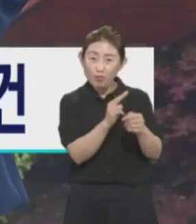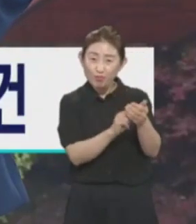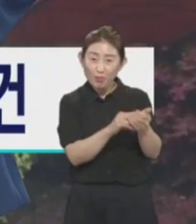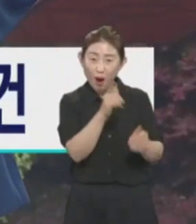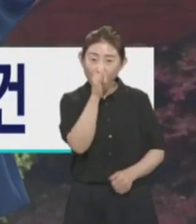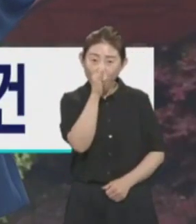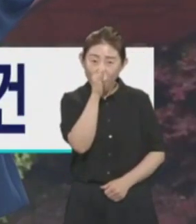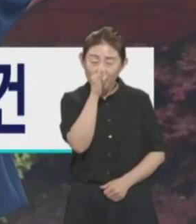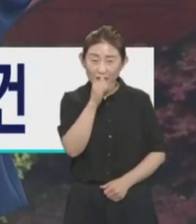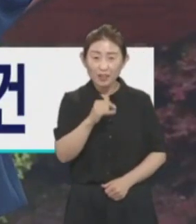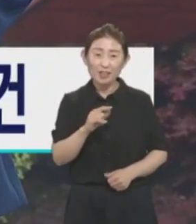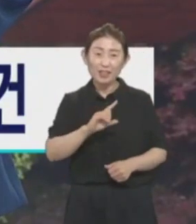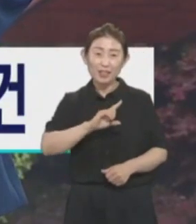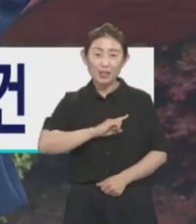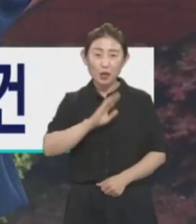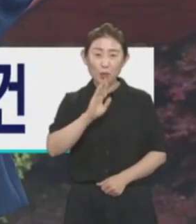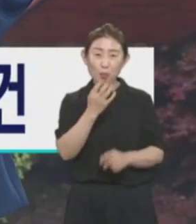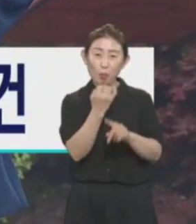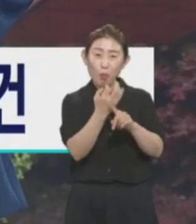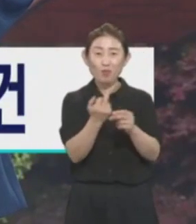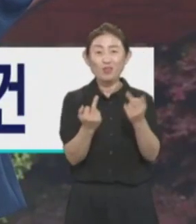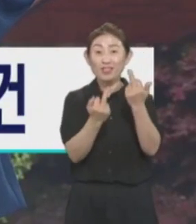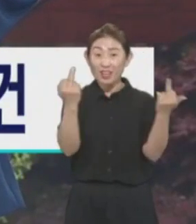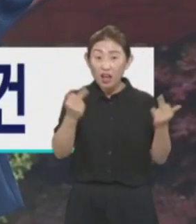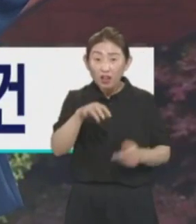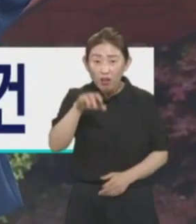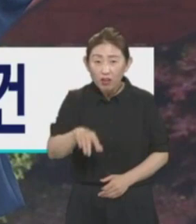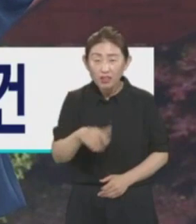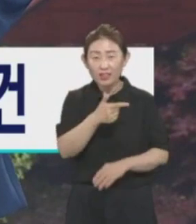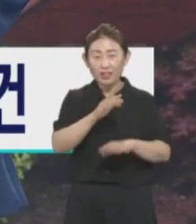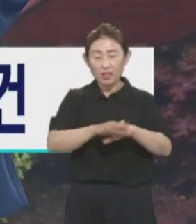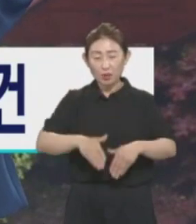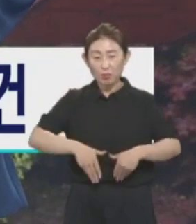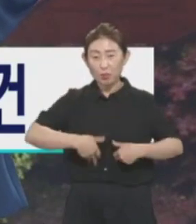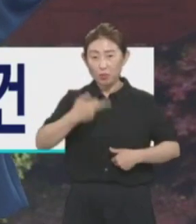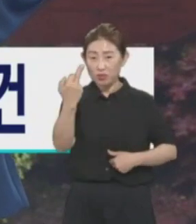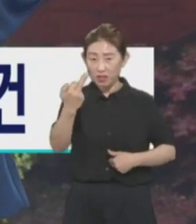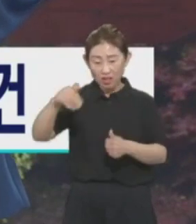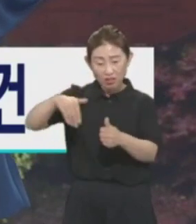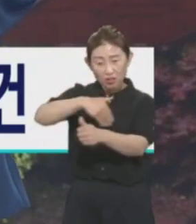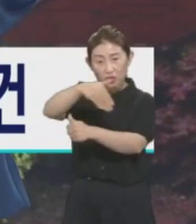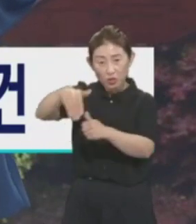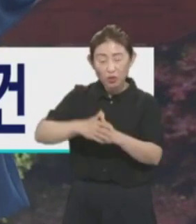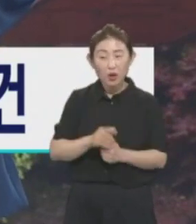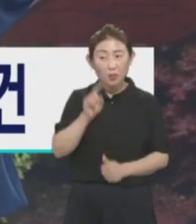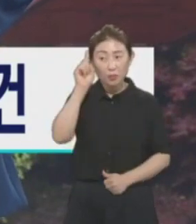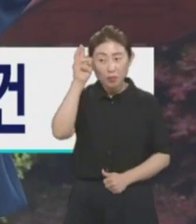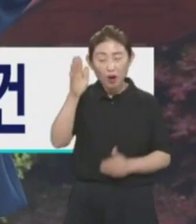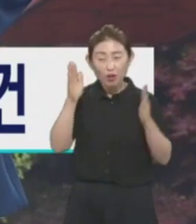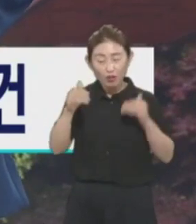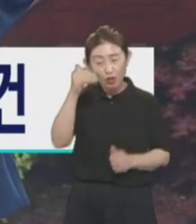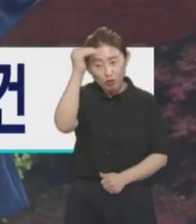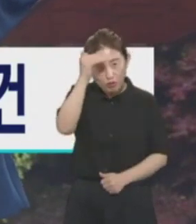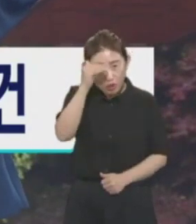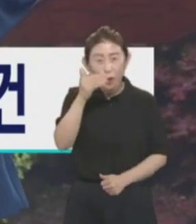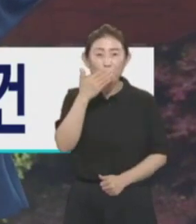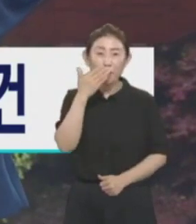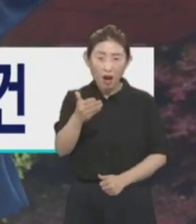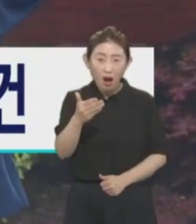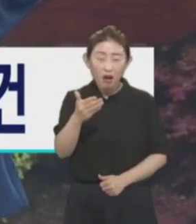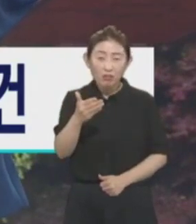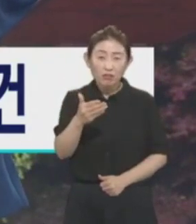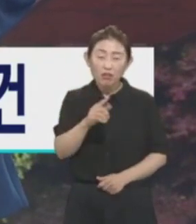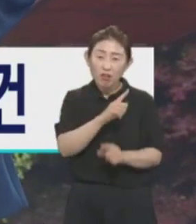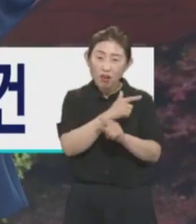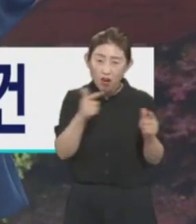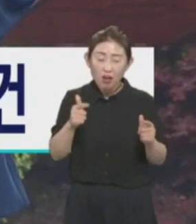보물이 묻혀있다고 해서 보물산으로도 불리는 대전 보문산 일대에 가족 단위 체류형 관광단지를 조성하는 이른바